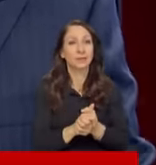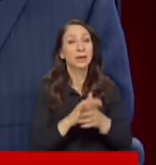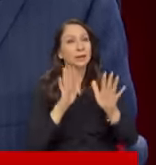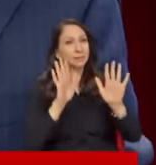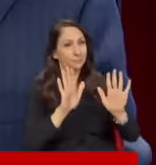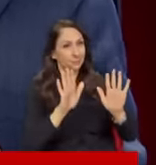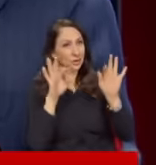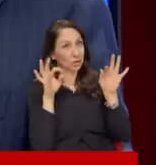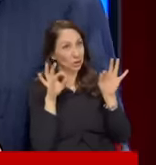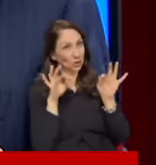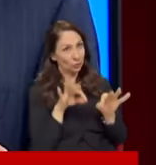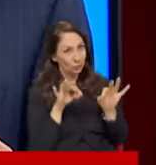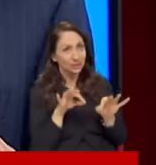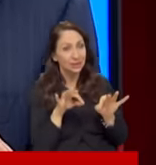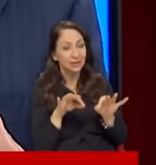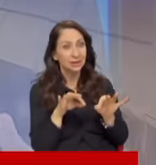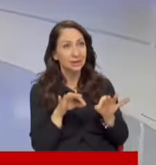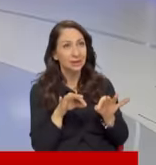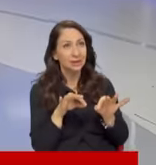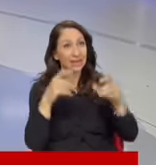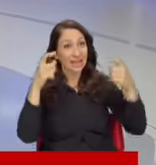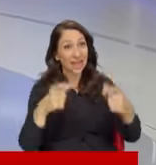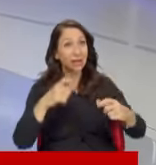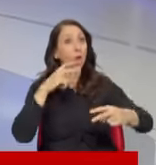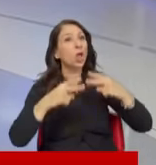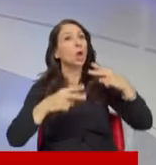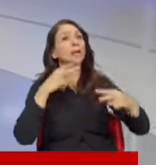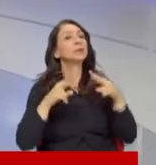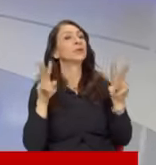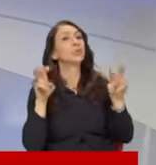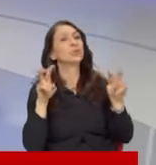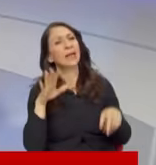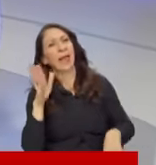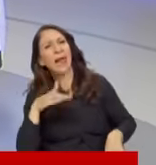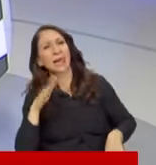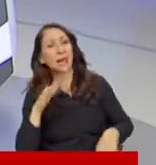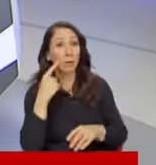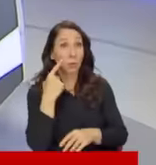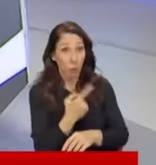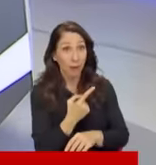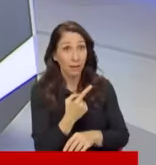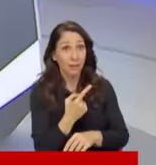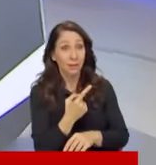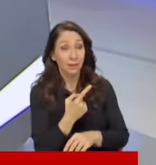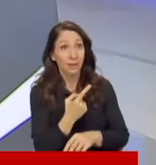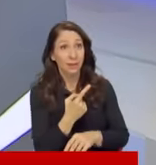şimdi Kent Eee Lokantası meselesini küçümseyen insanın